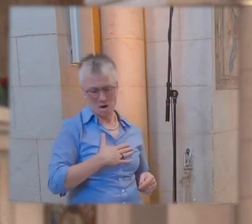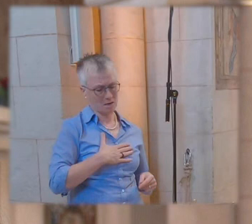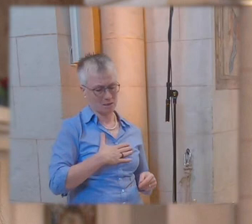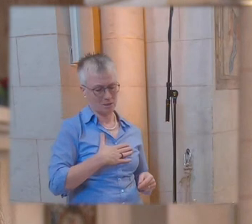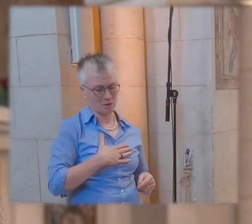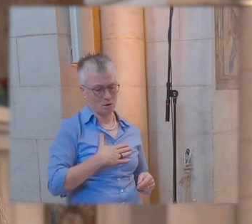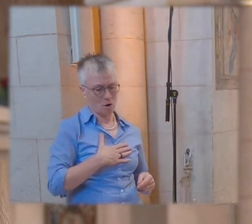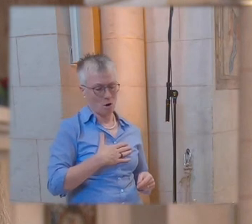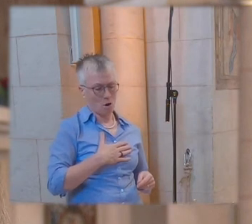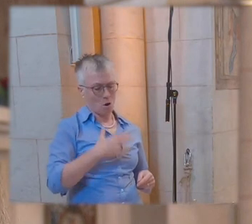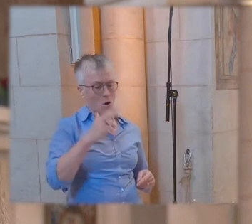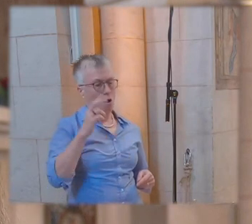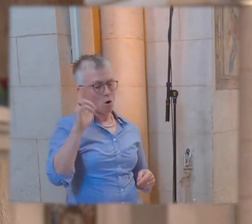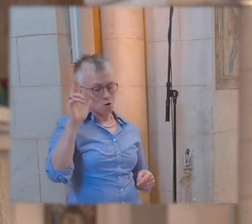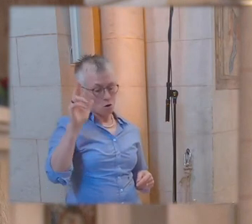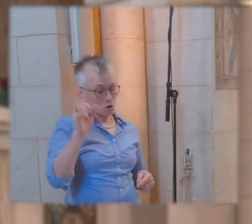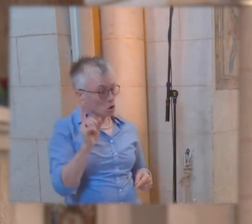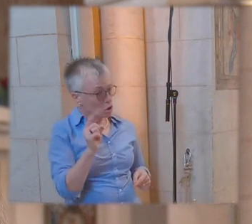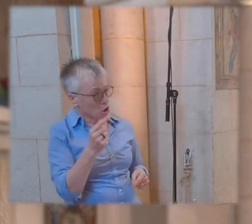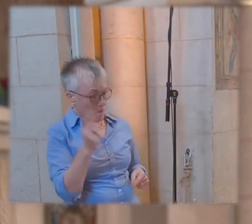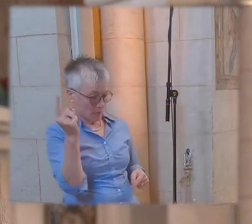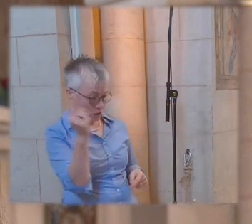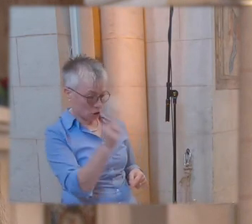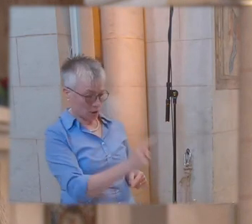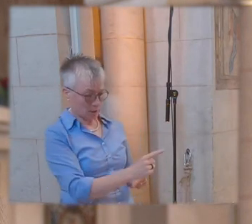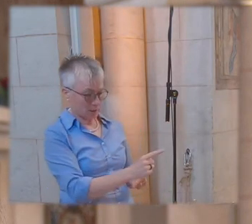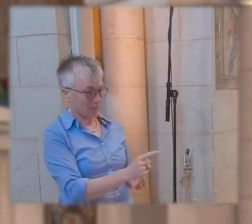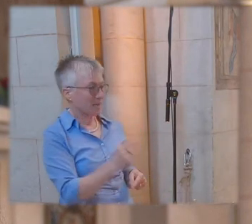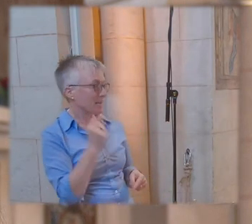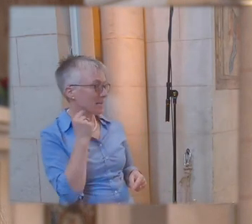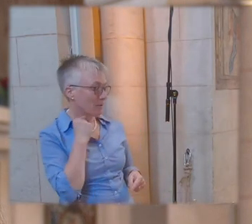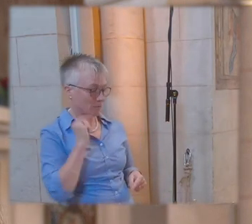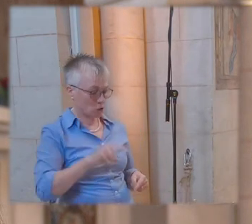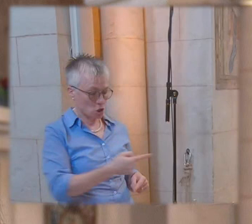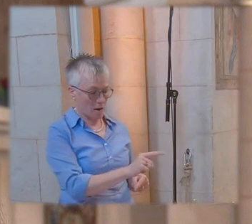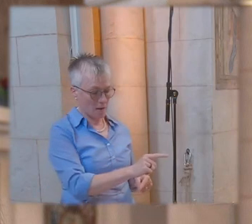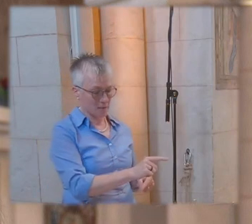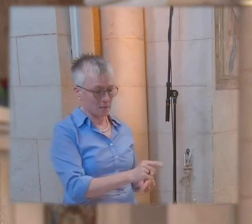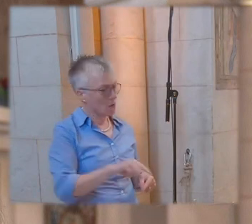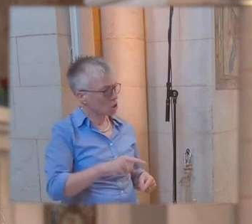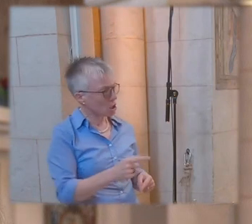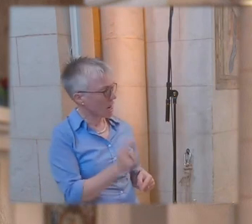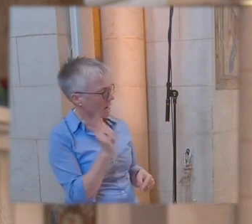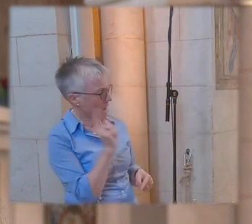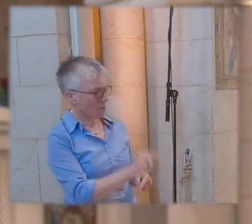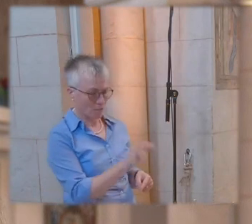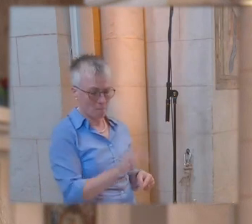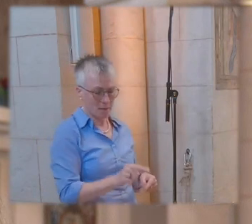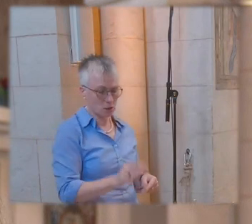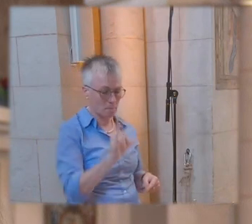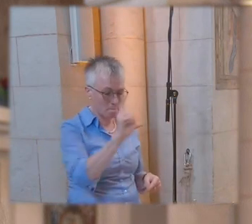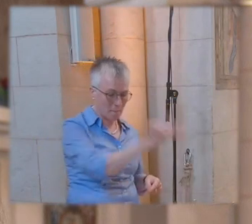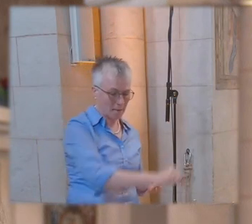Da kam das Volk zu Mose und sagte: Wir haben gesündigt, denn wir haben uns gegen den